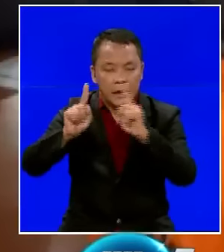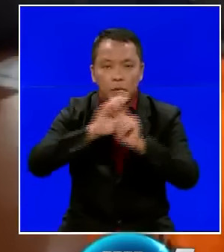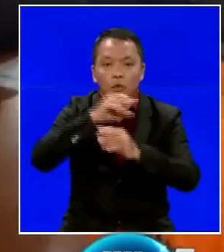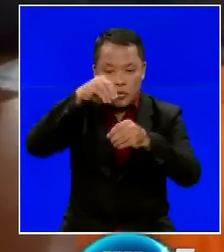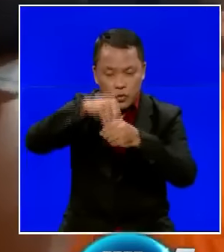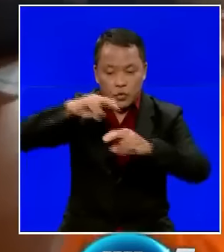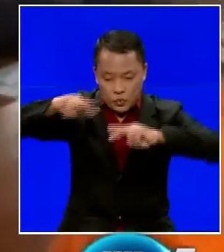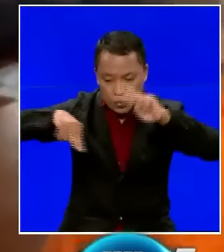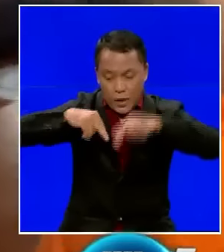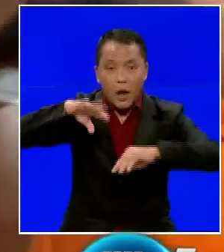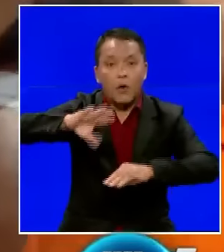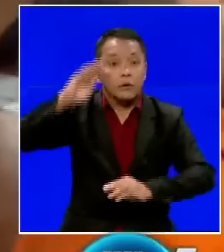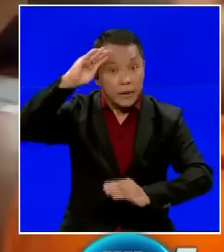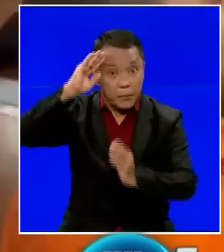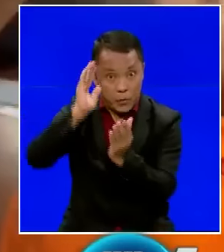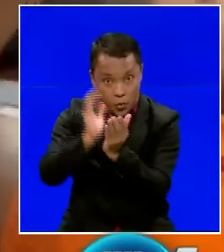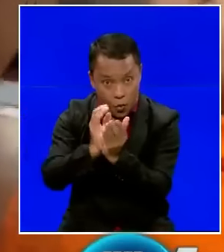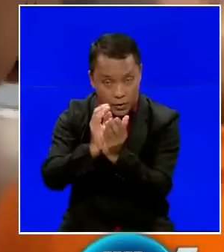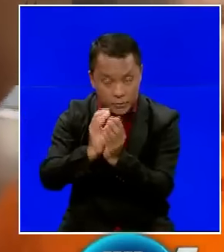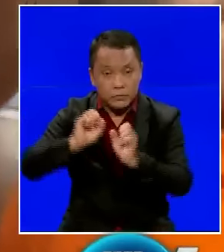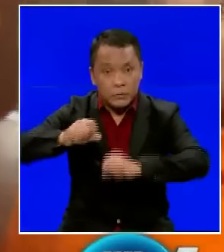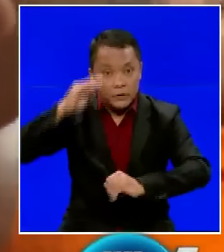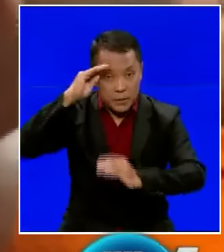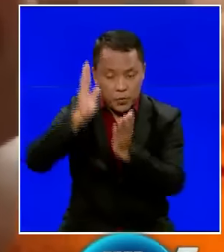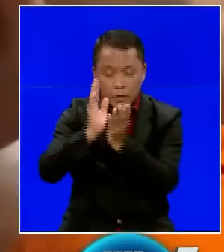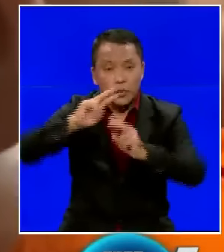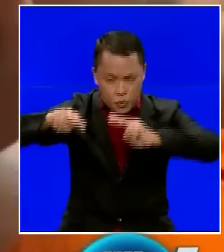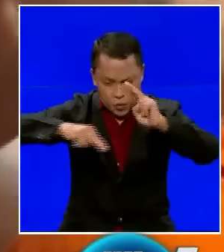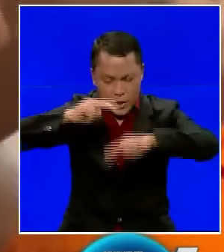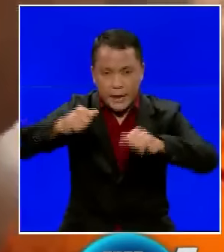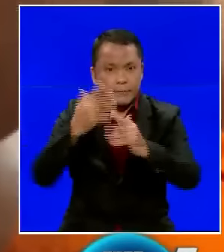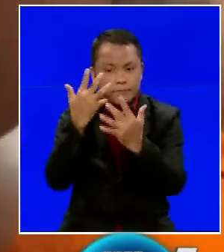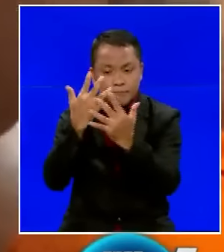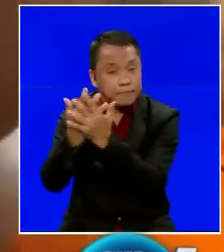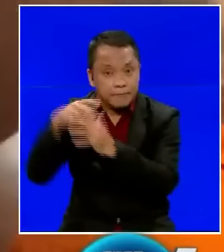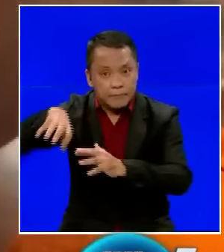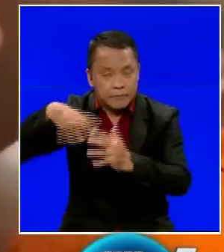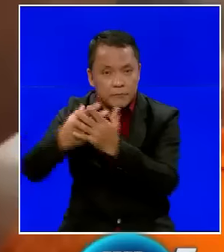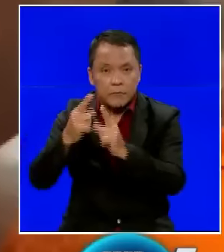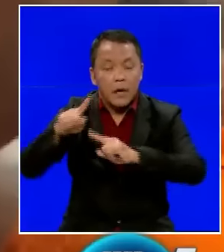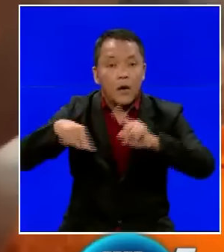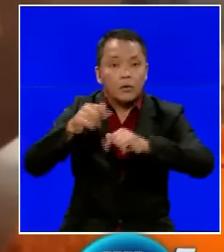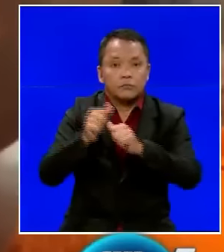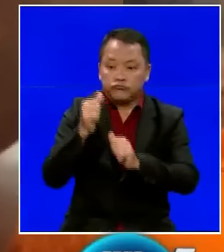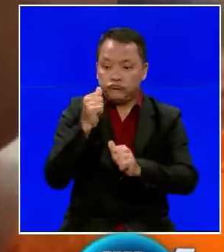ยู่ในการดูแลของตำรวจแล้วก็ยืนยันว่าตำรวจดูแลได้ไม่ได้เอาเข้าเรือนจำเพราะไม่มีใ